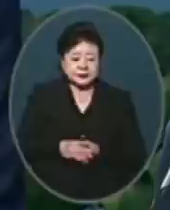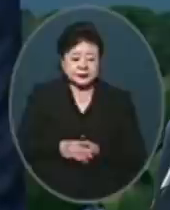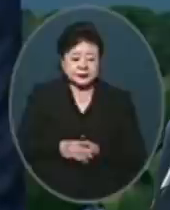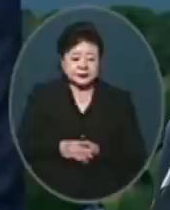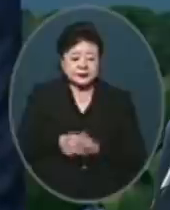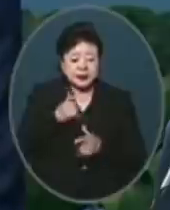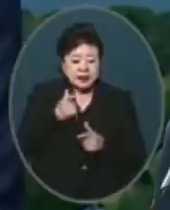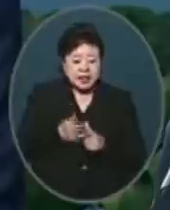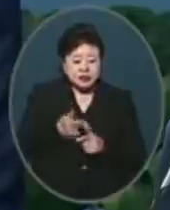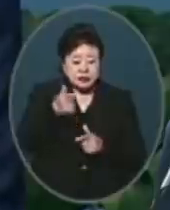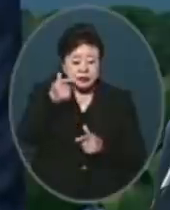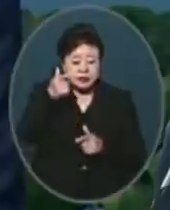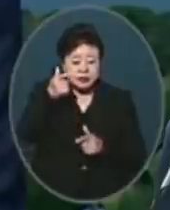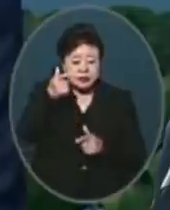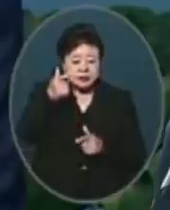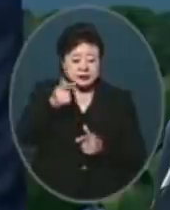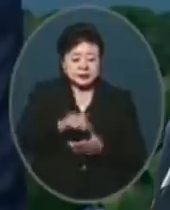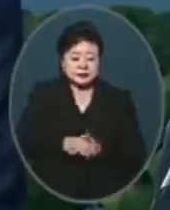이 예수님을